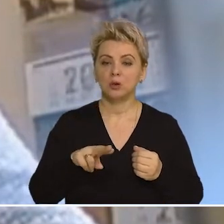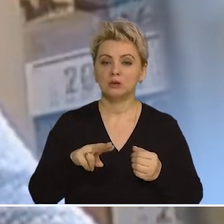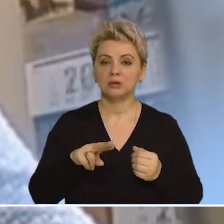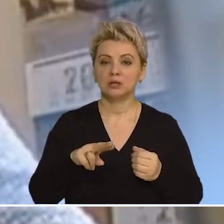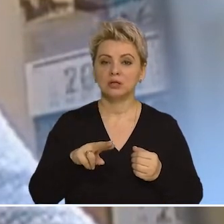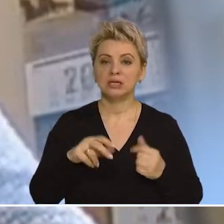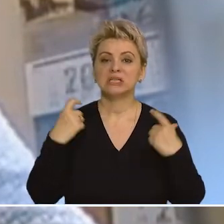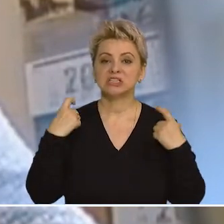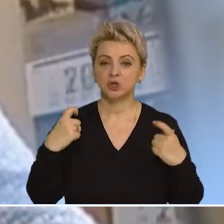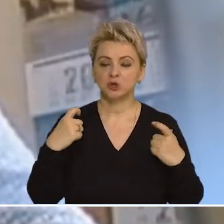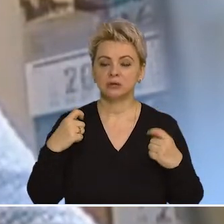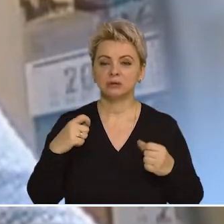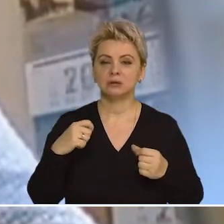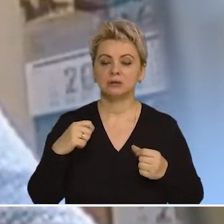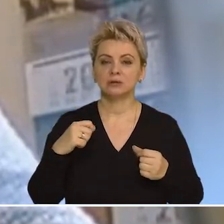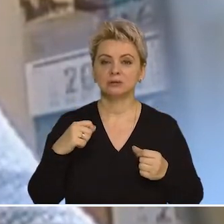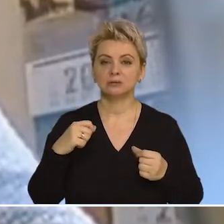пришел сержантом.